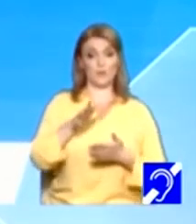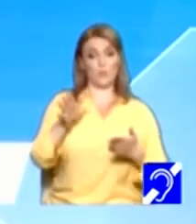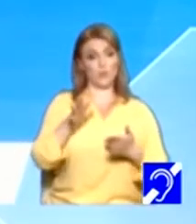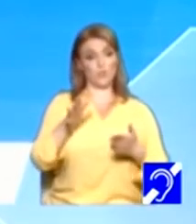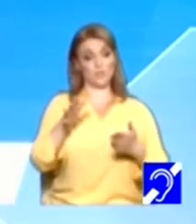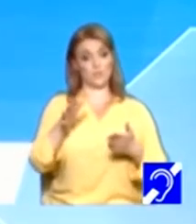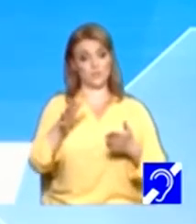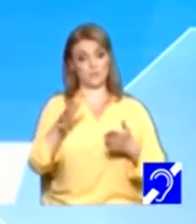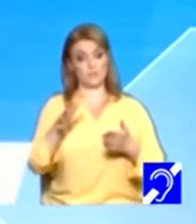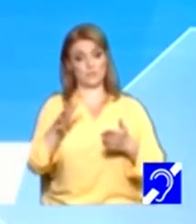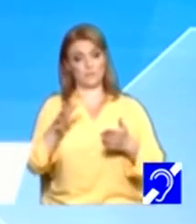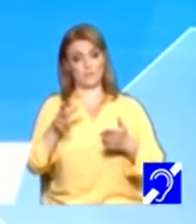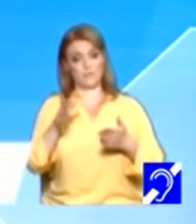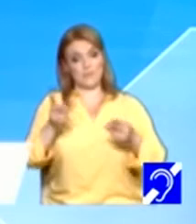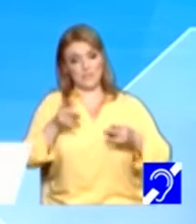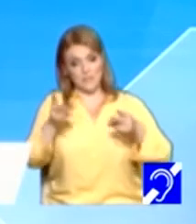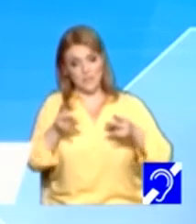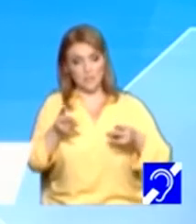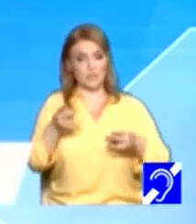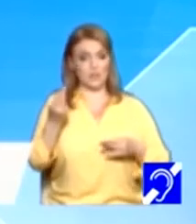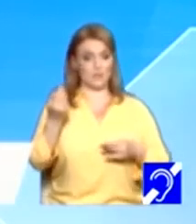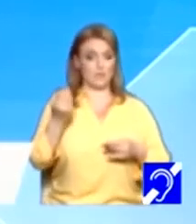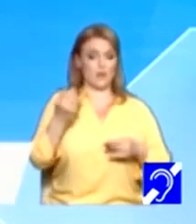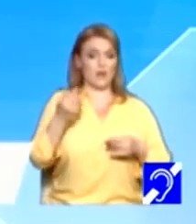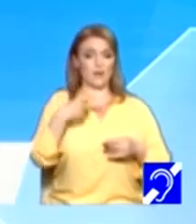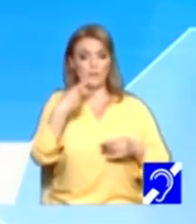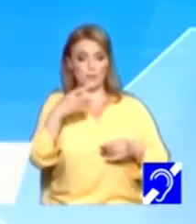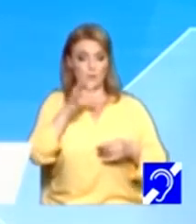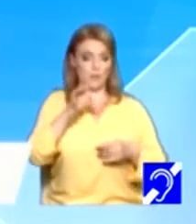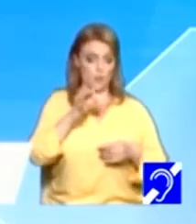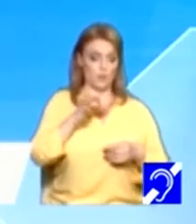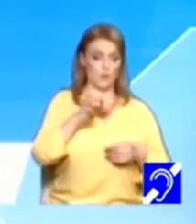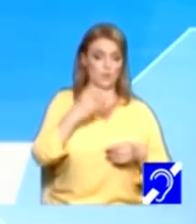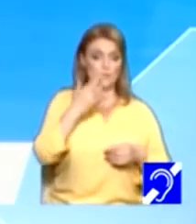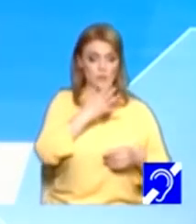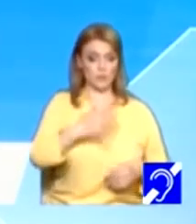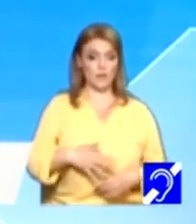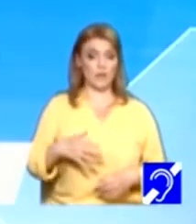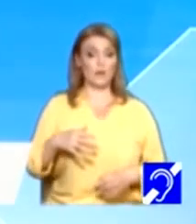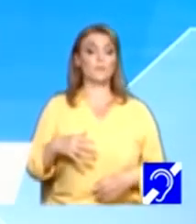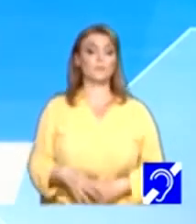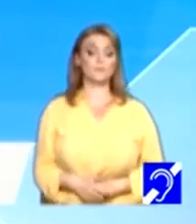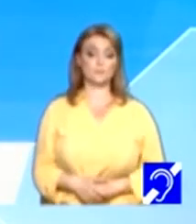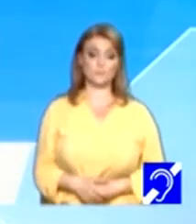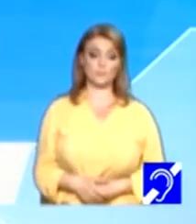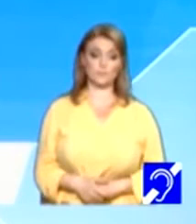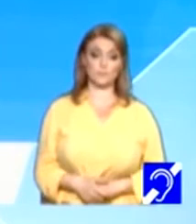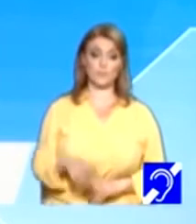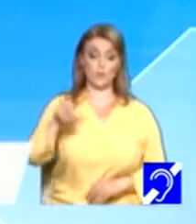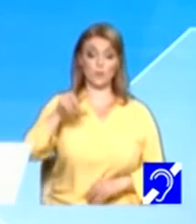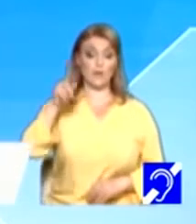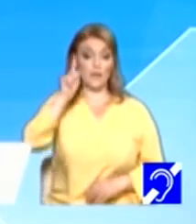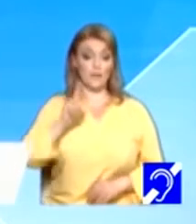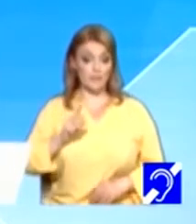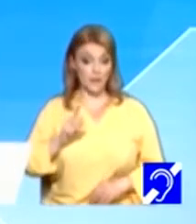mai românesc, dacă vreți. Și când am intrat cu dumnealui în municipiu, el vorbitor evreu, vorbitor de limbă